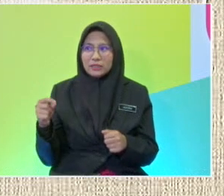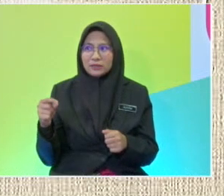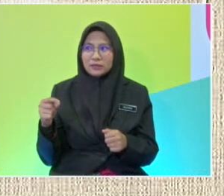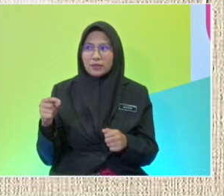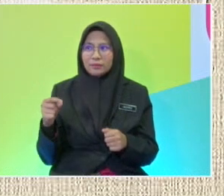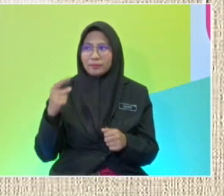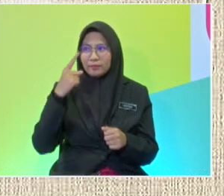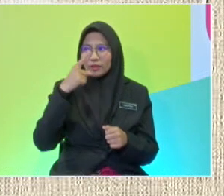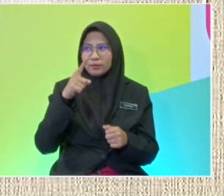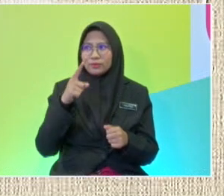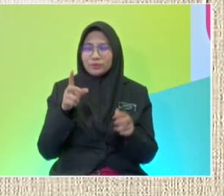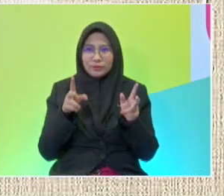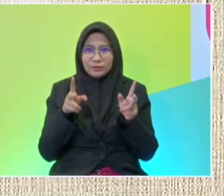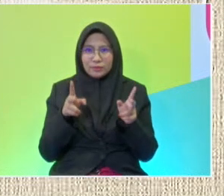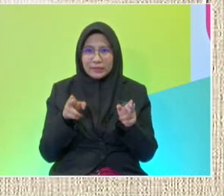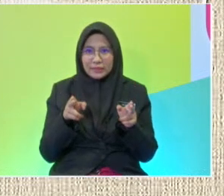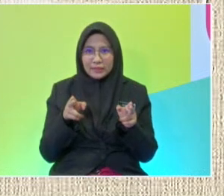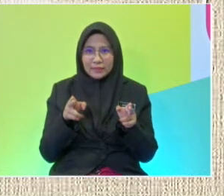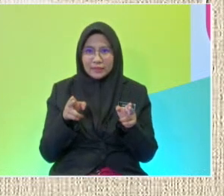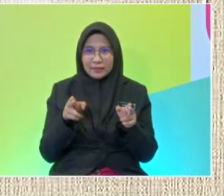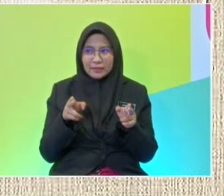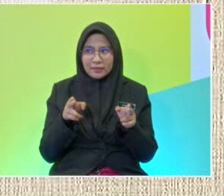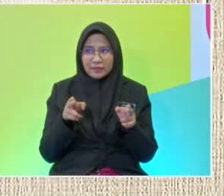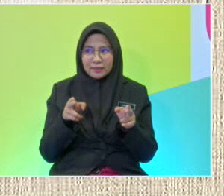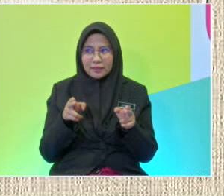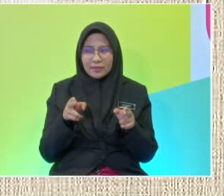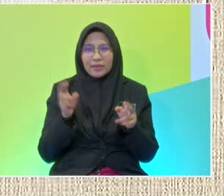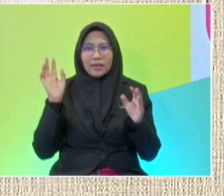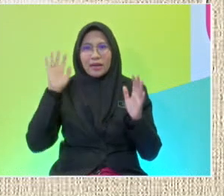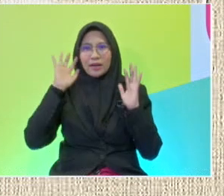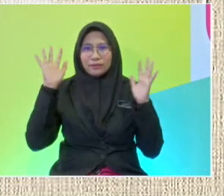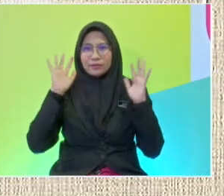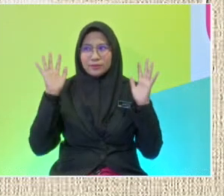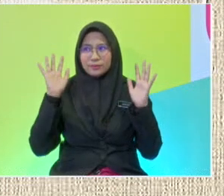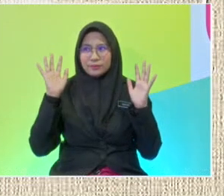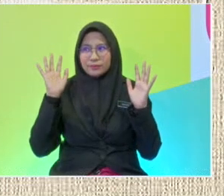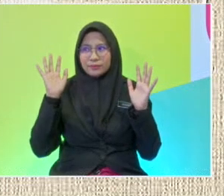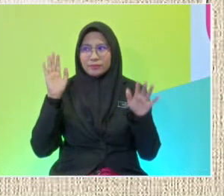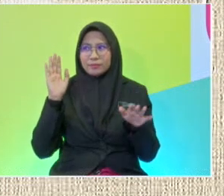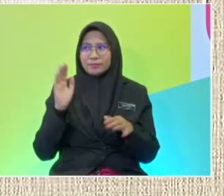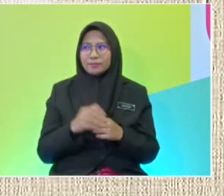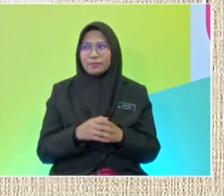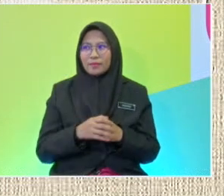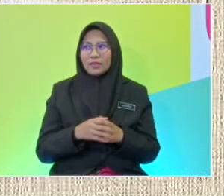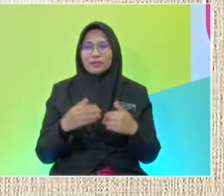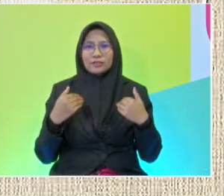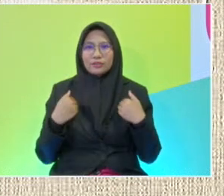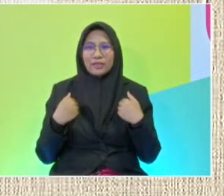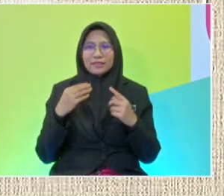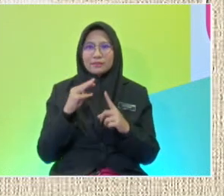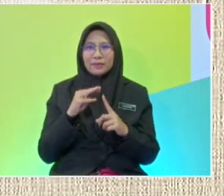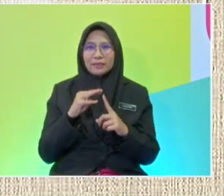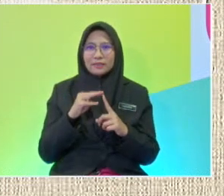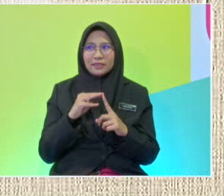pada ruang yang itu tugas saya yang perlu dilaksanakan oleh murid Oke kemudian ada maka yang